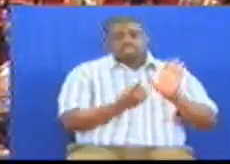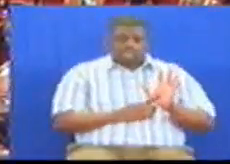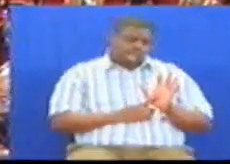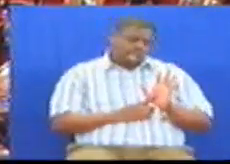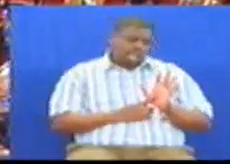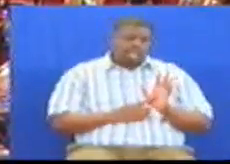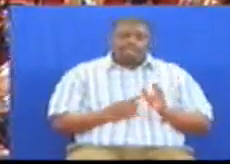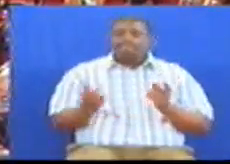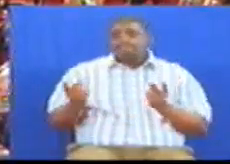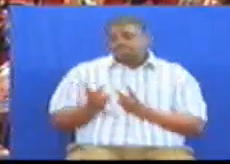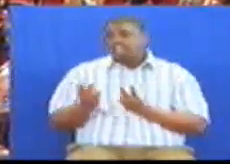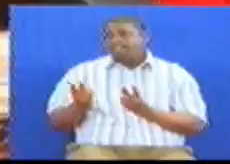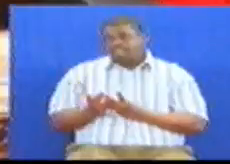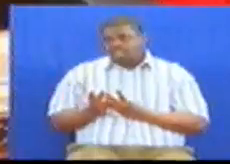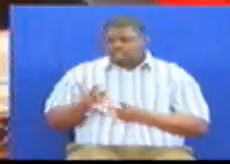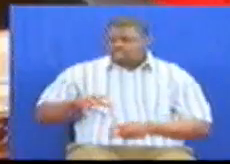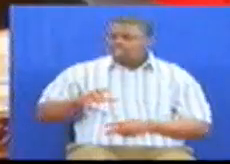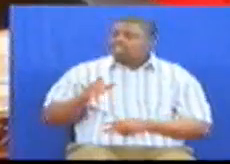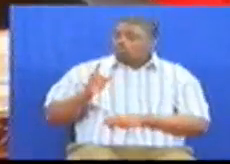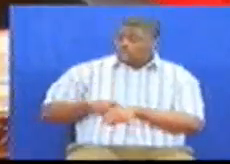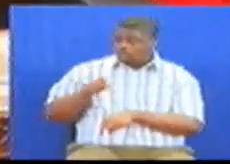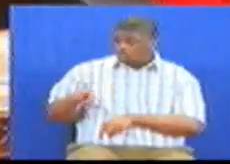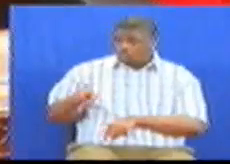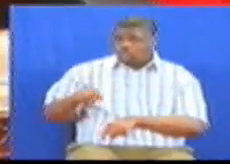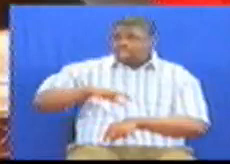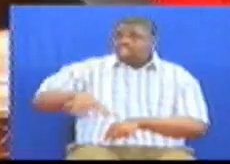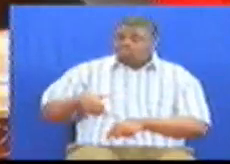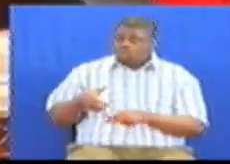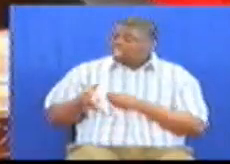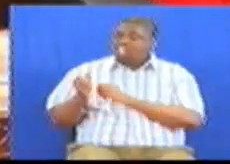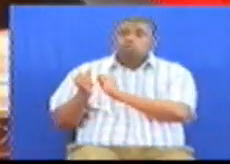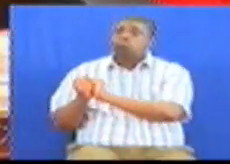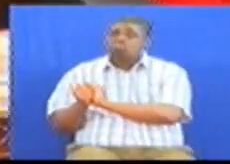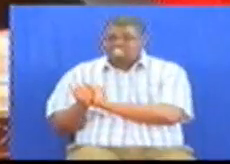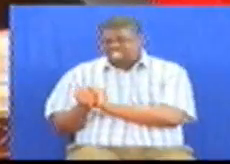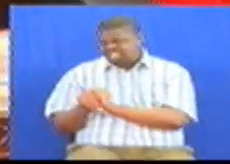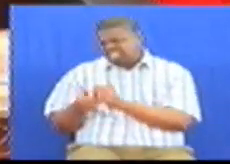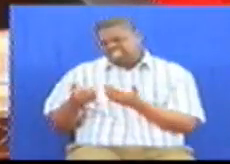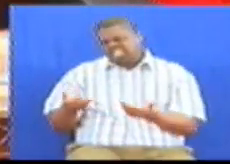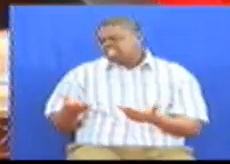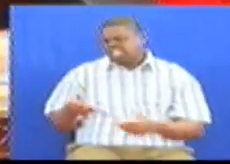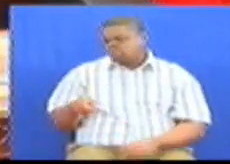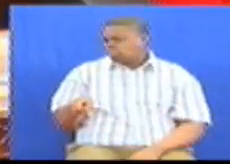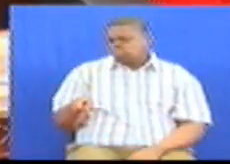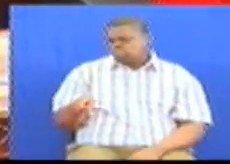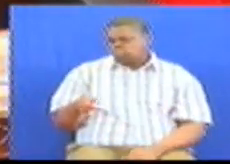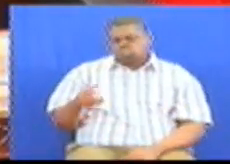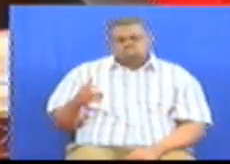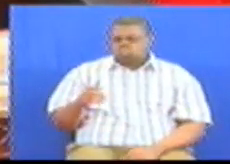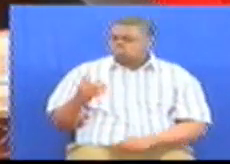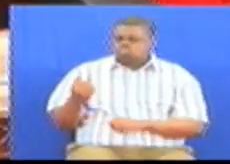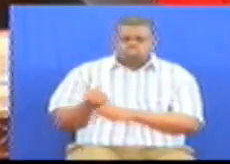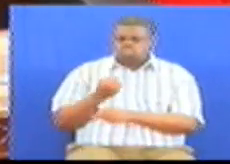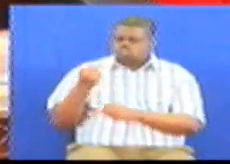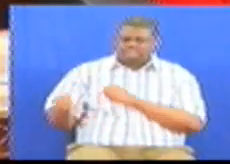huo kuna jimbo lina kata 10. Sasa ule ufanisi wake utakuwa haulingani kwa sababu wale wa